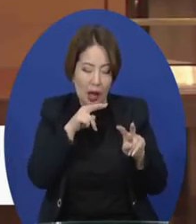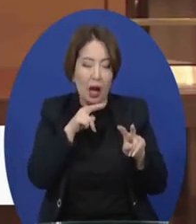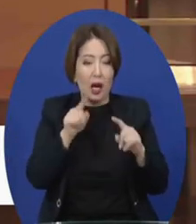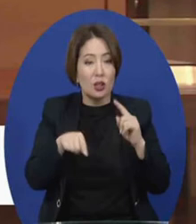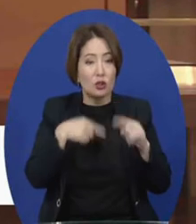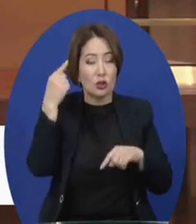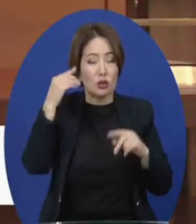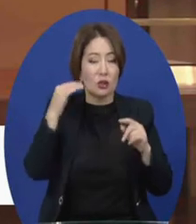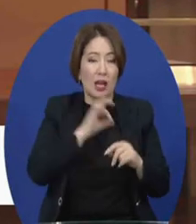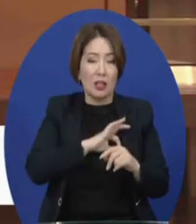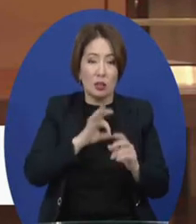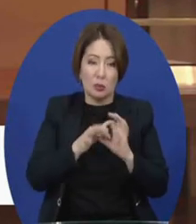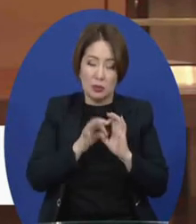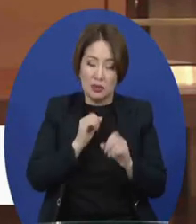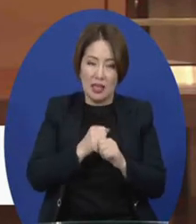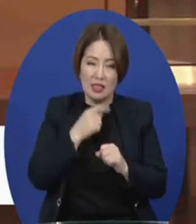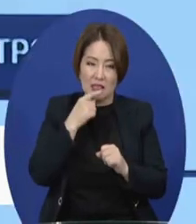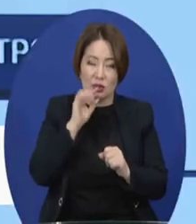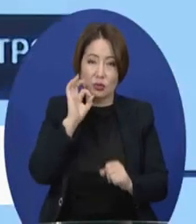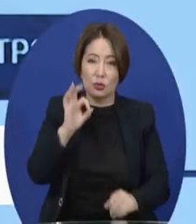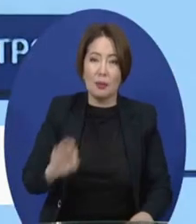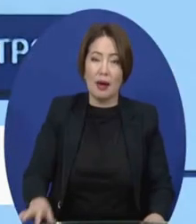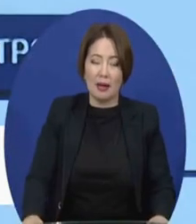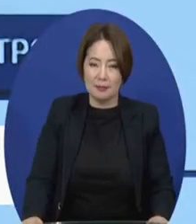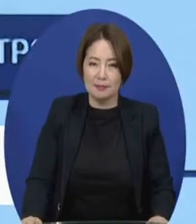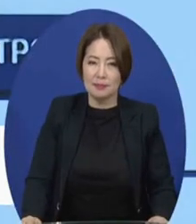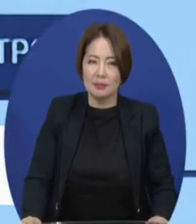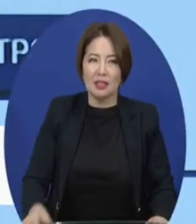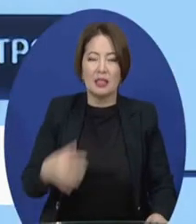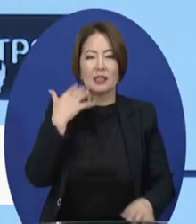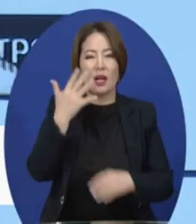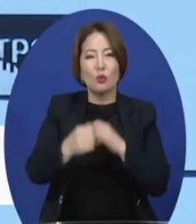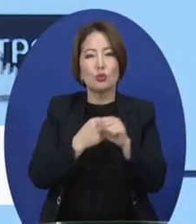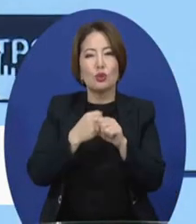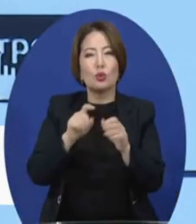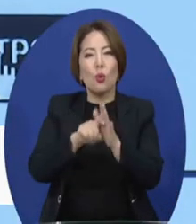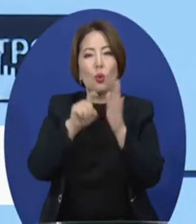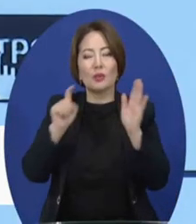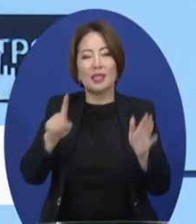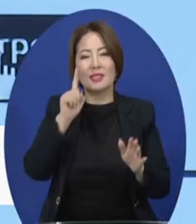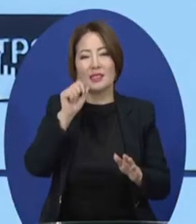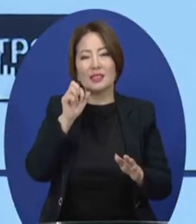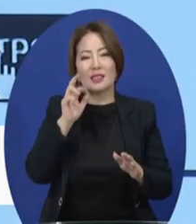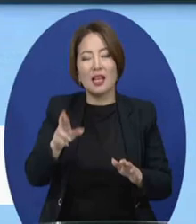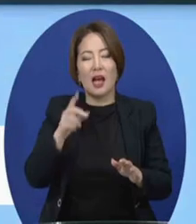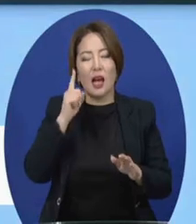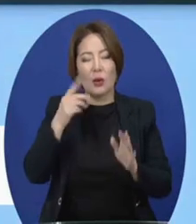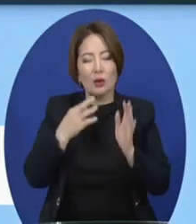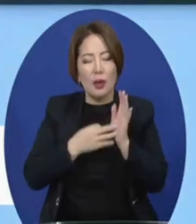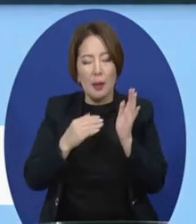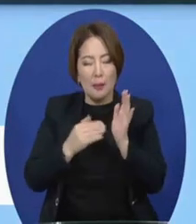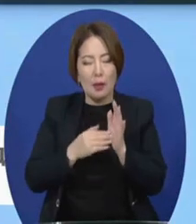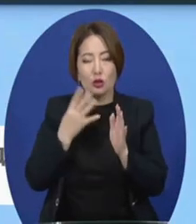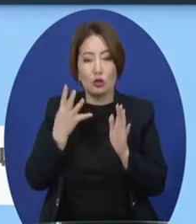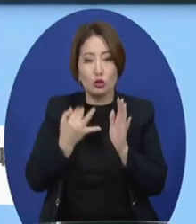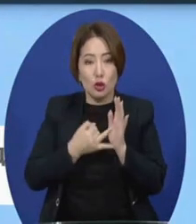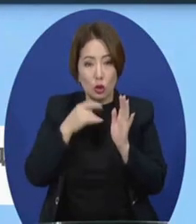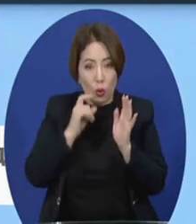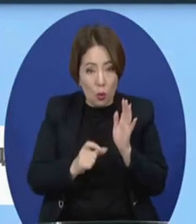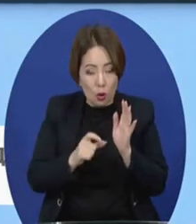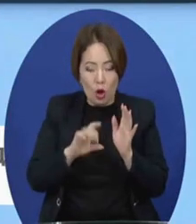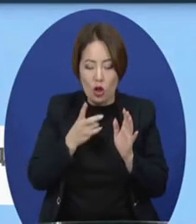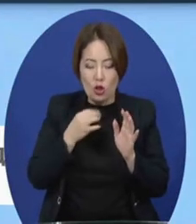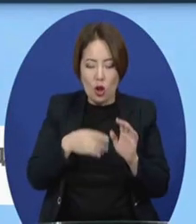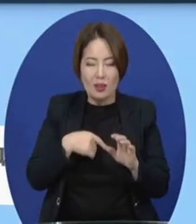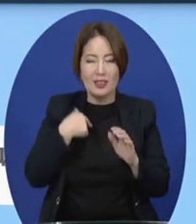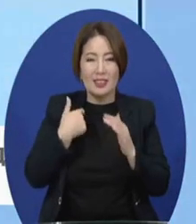ач холбогдолтой ажил юм аа гэдэг хэлхэн зүйтэй. 5 жилийн хугацаанд 1 сая 18,047 иргэнд нэмэгдсэн өртгийн